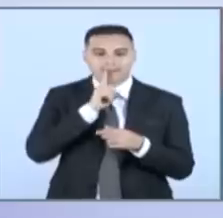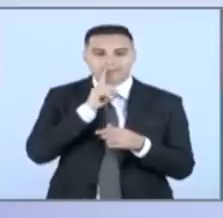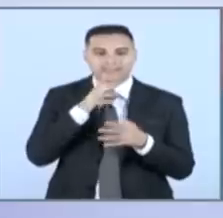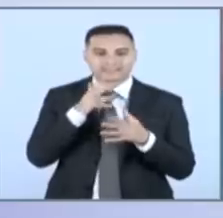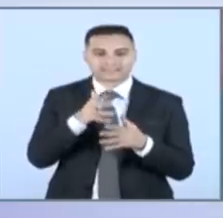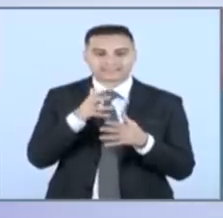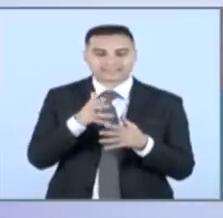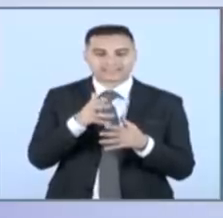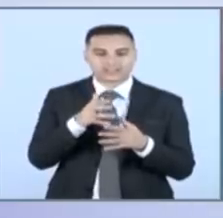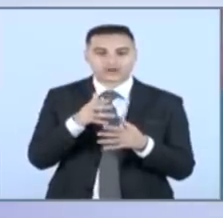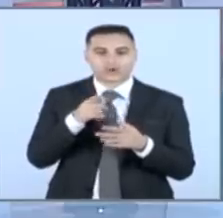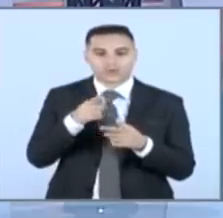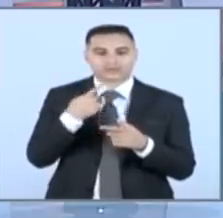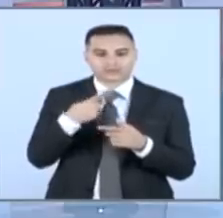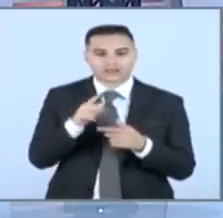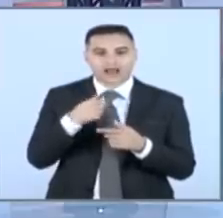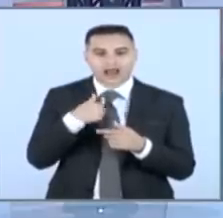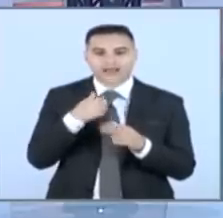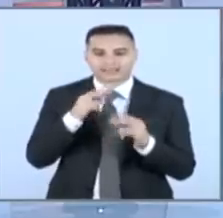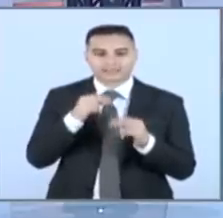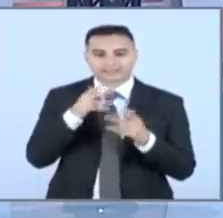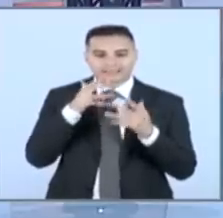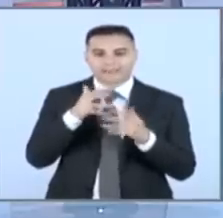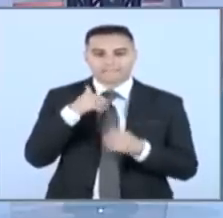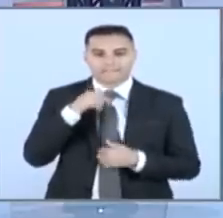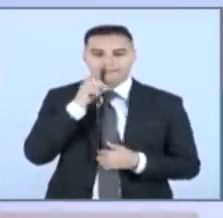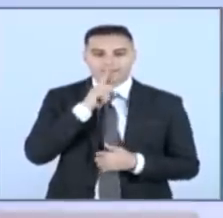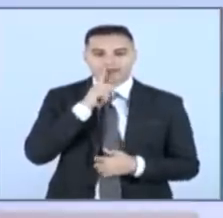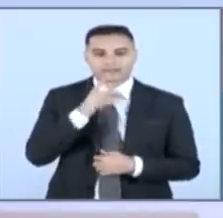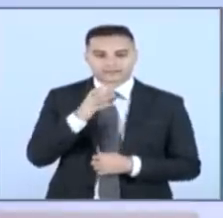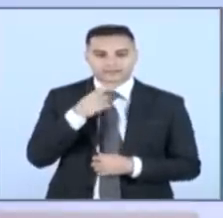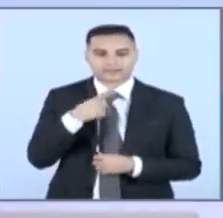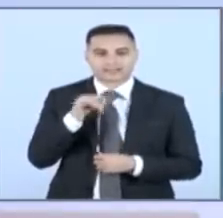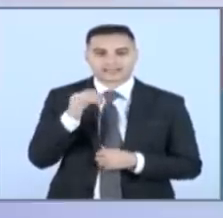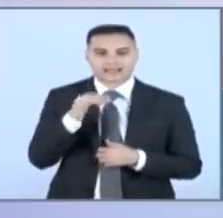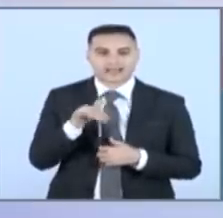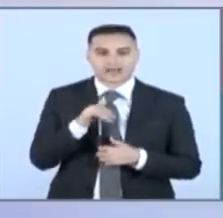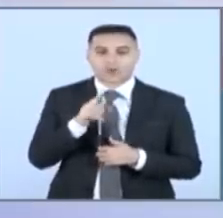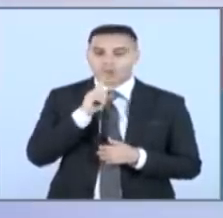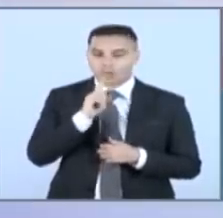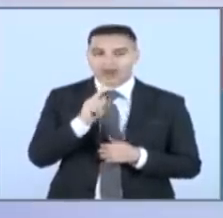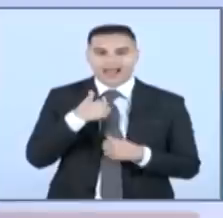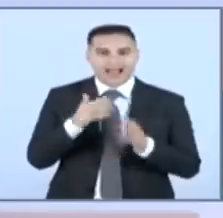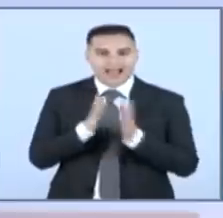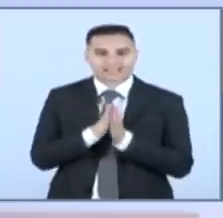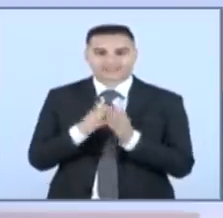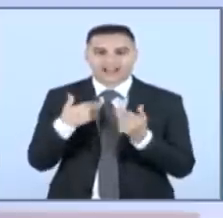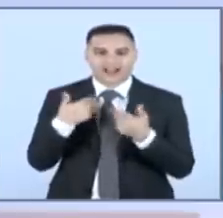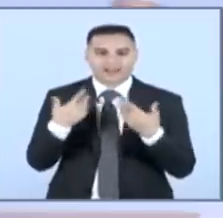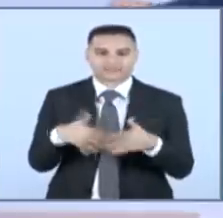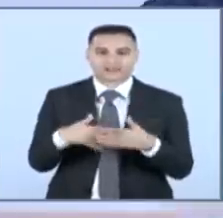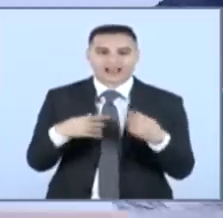الزعيق، وعندك حق، أنا كمان ما بحبش الزعيق. برافو عليك يا يحيى. الحمد لله. ولكن للأسف الشديد